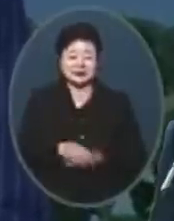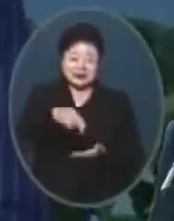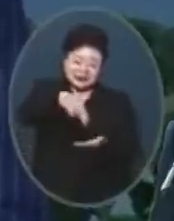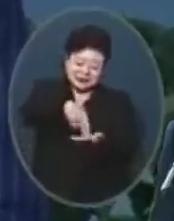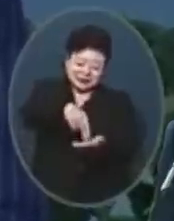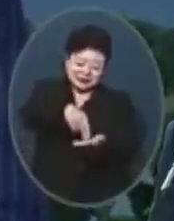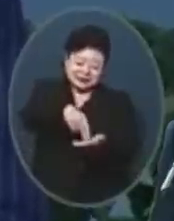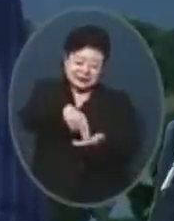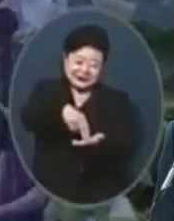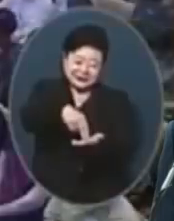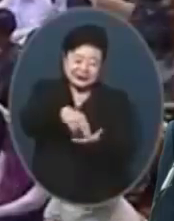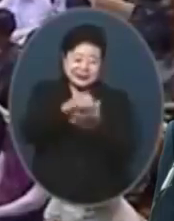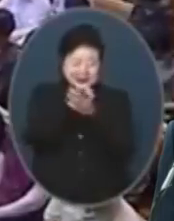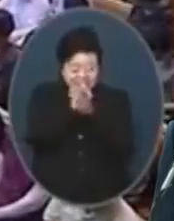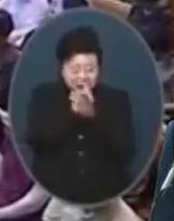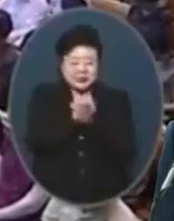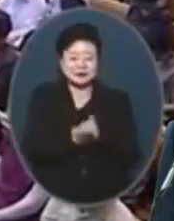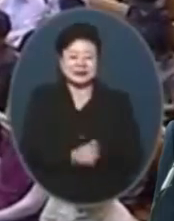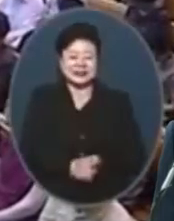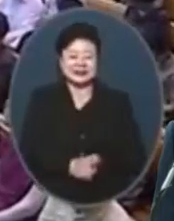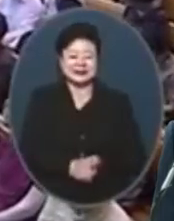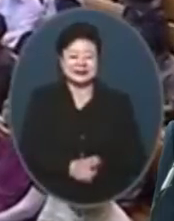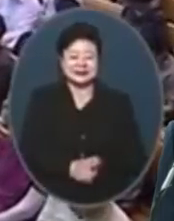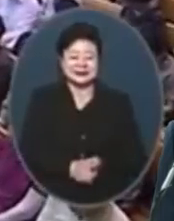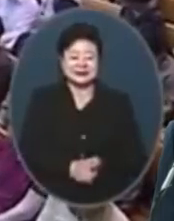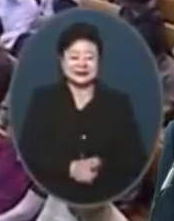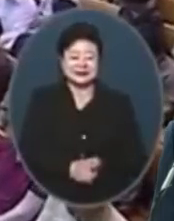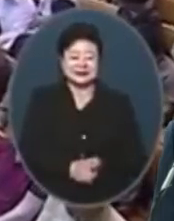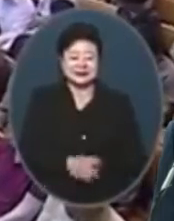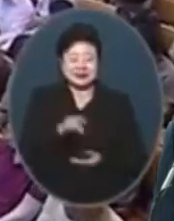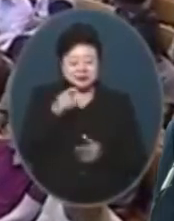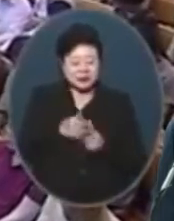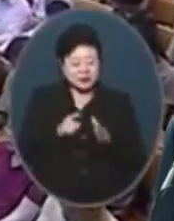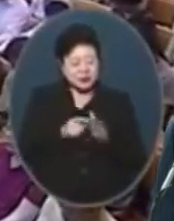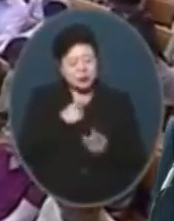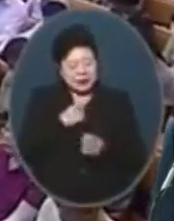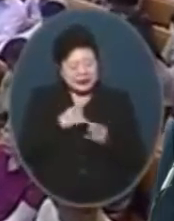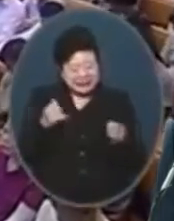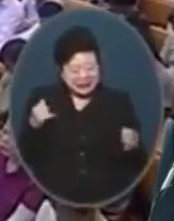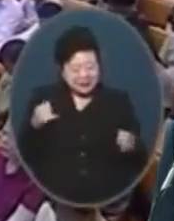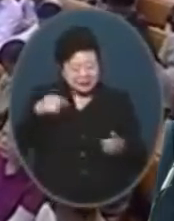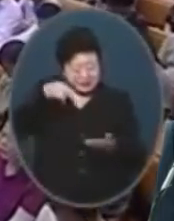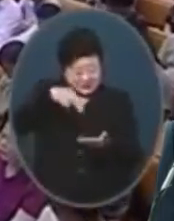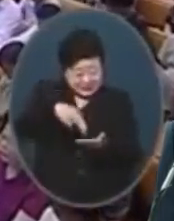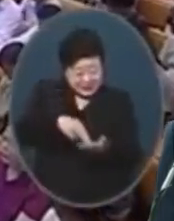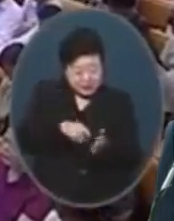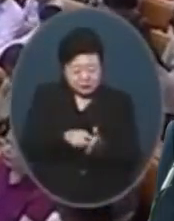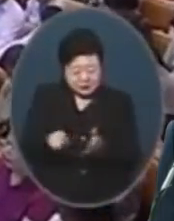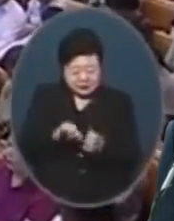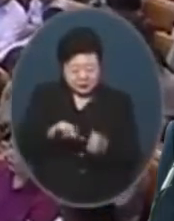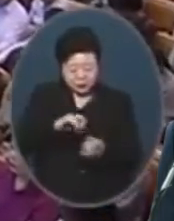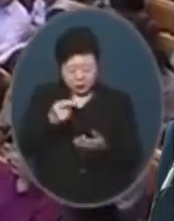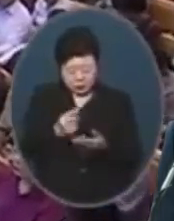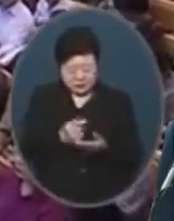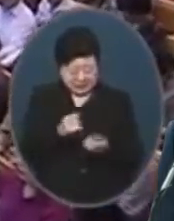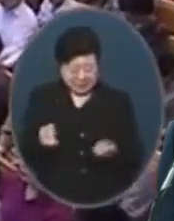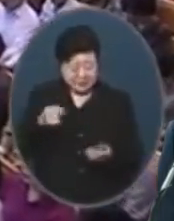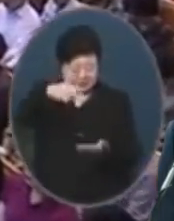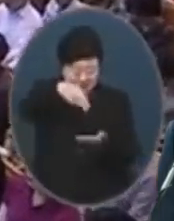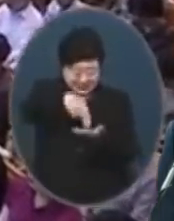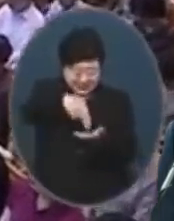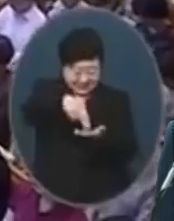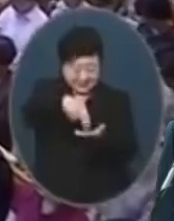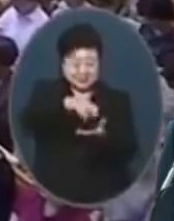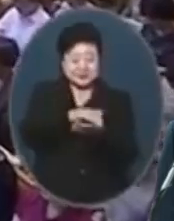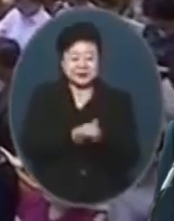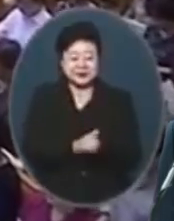일어나시면 제가 기도해 드리겠습니다. 처음으로 예수 믿기를 원하시는 분이나 타락했으나 다시 돌아오기를 원하시는 분